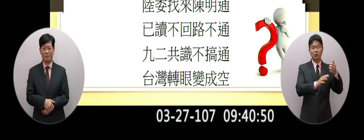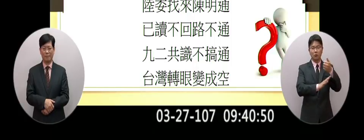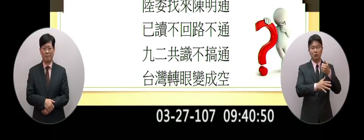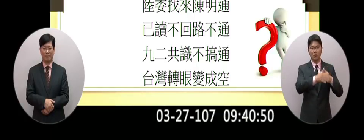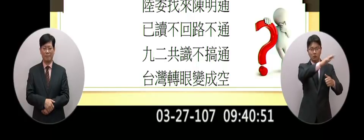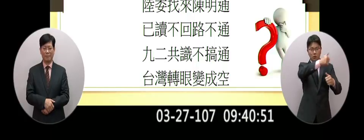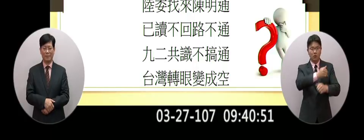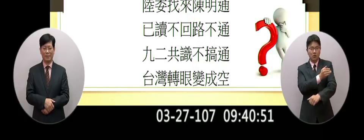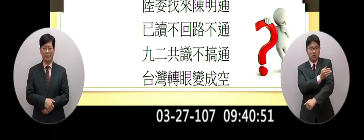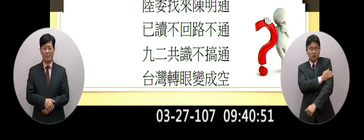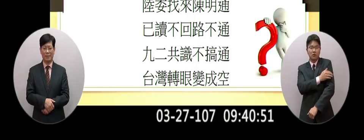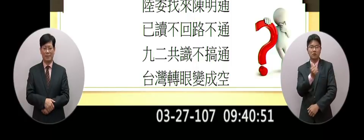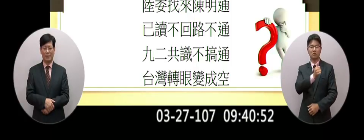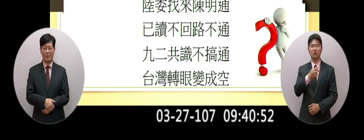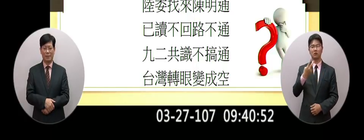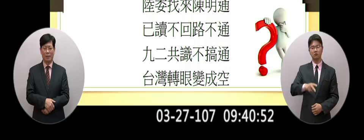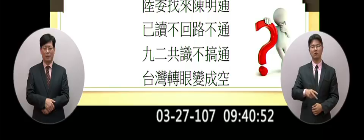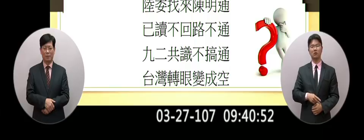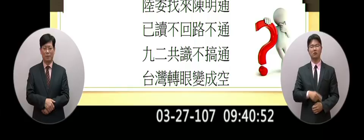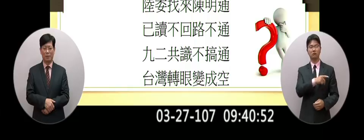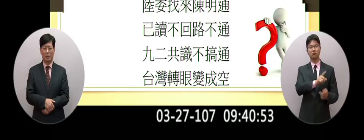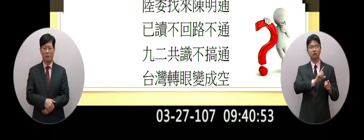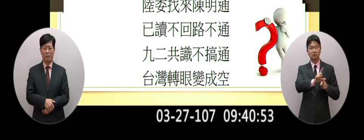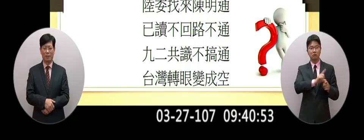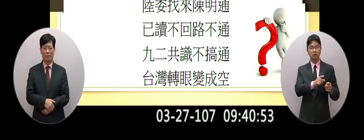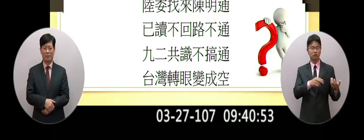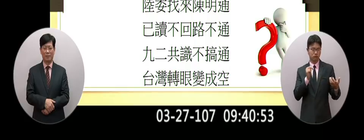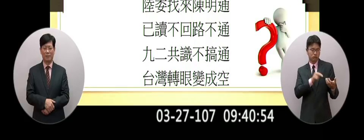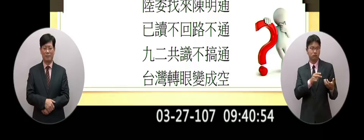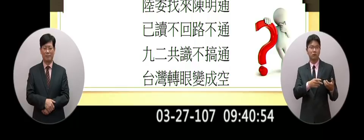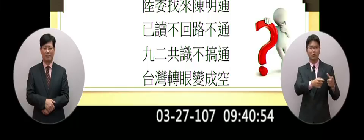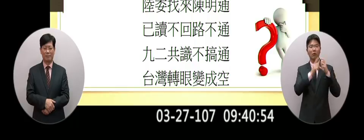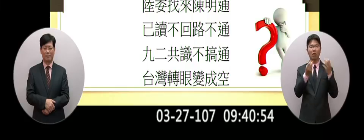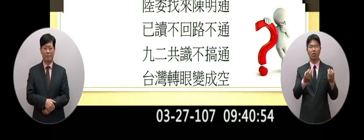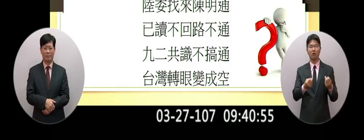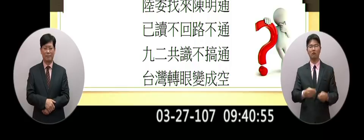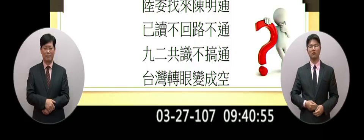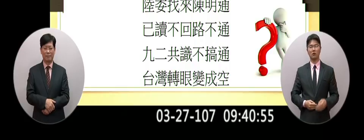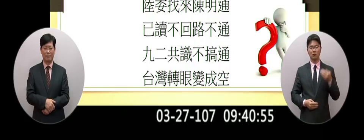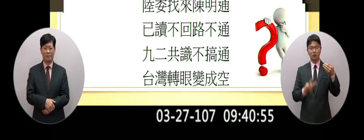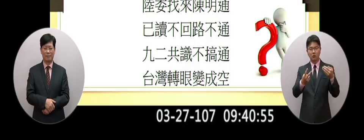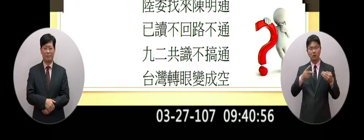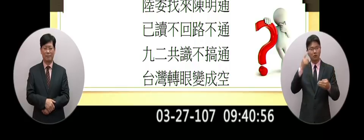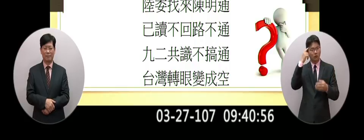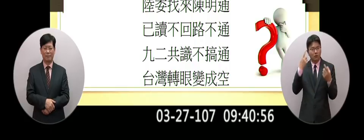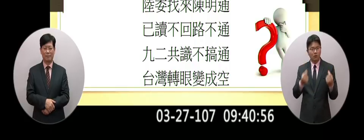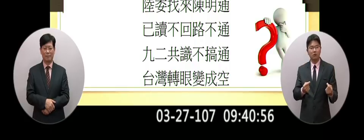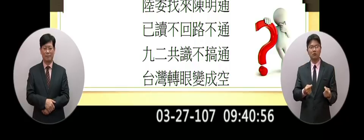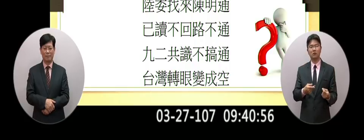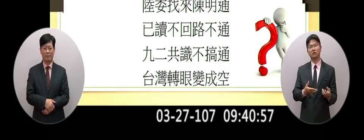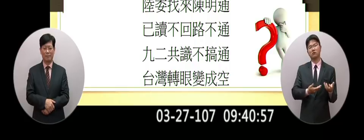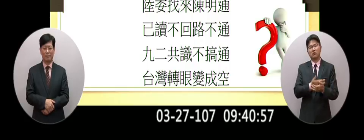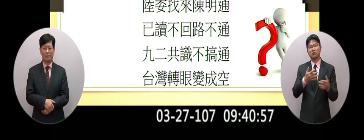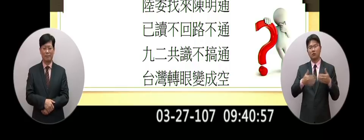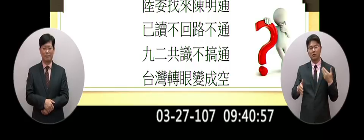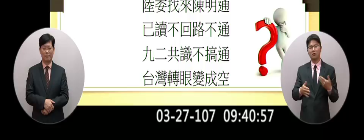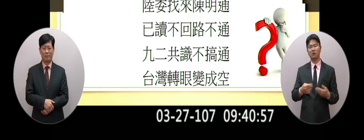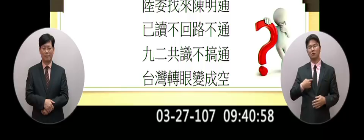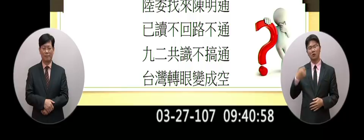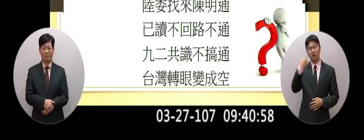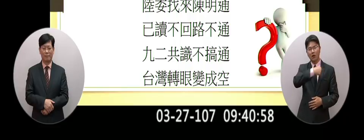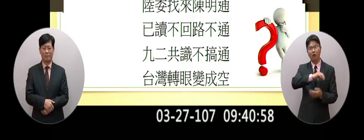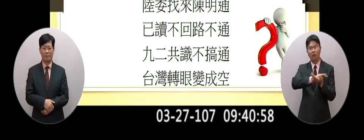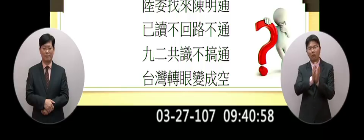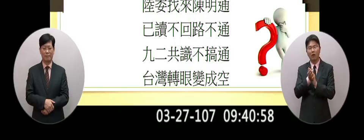已读不回，路不通，九二共识不搞通，台湾转眼又要成